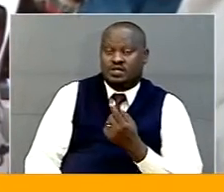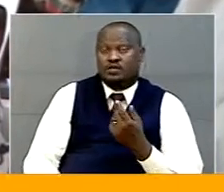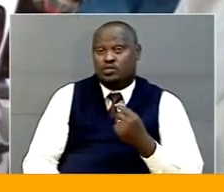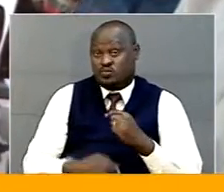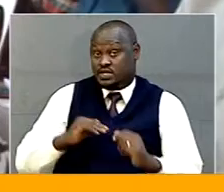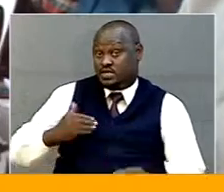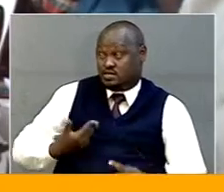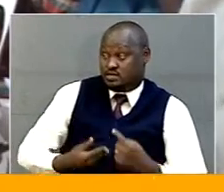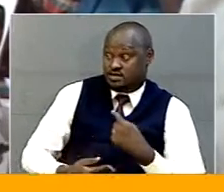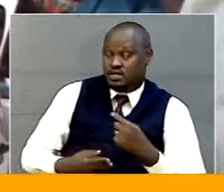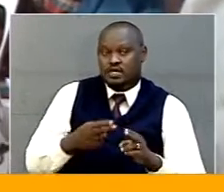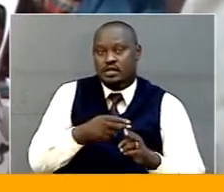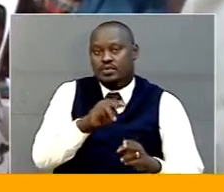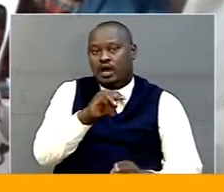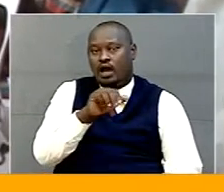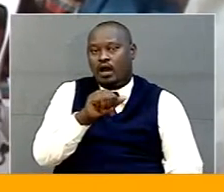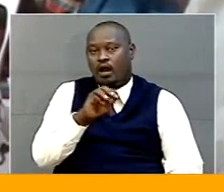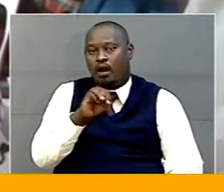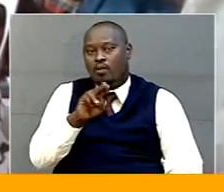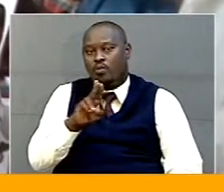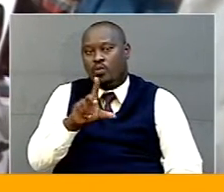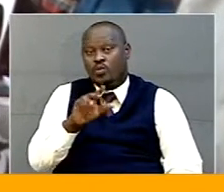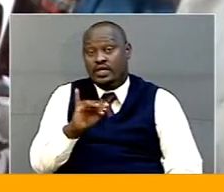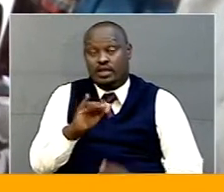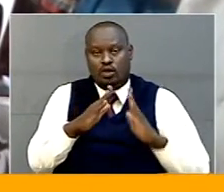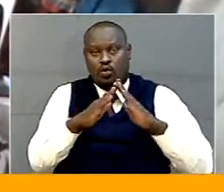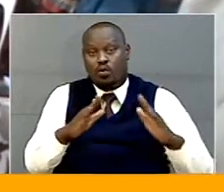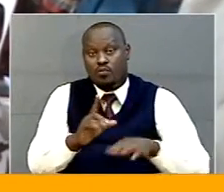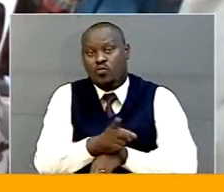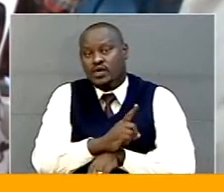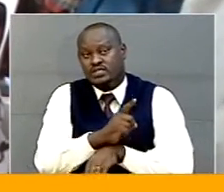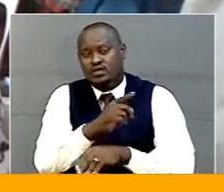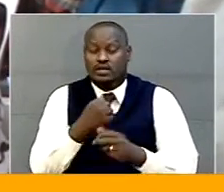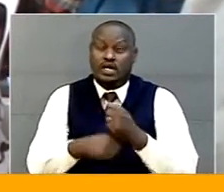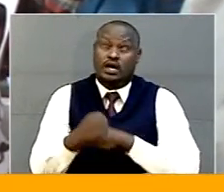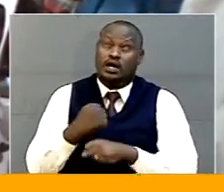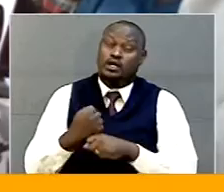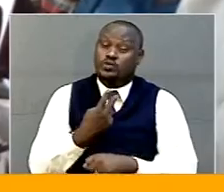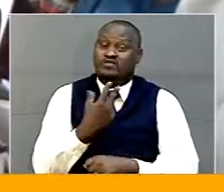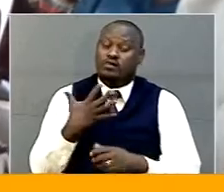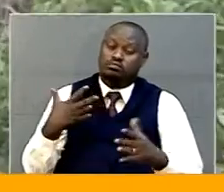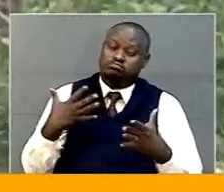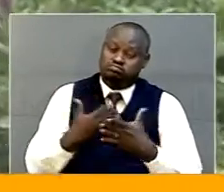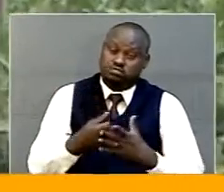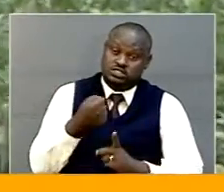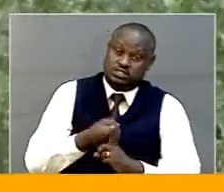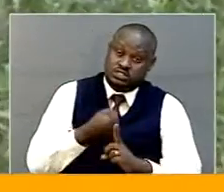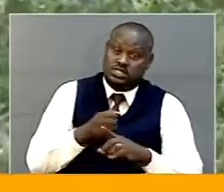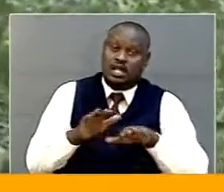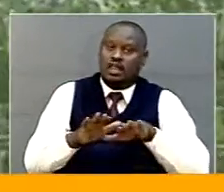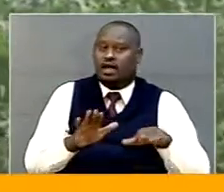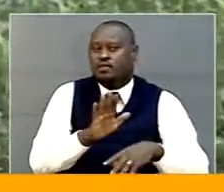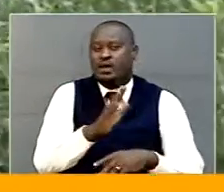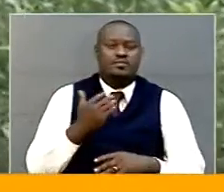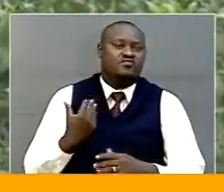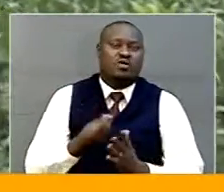Nakyalo ono nga ye Namuli yawangalira ku kyalo Mpunga mu Town Council Wakiso akulungudde ebbanga erisoba myaka 25 ng'abanja ekyapa kye ku kibanja kye